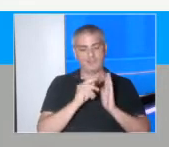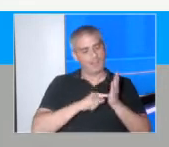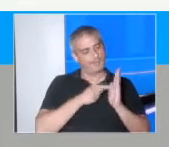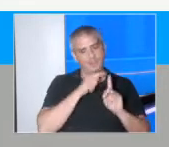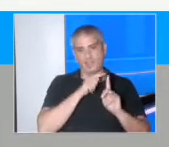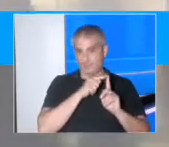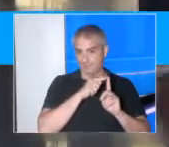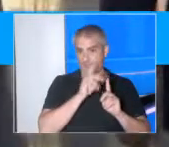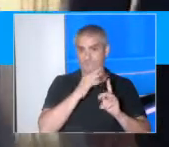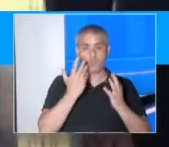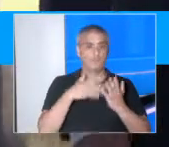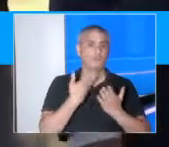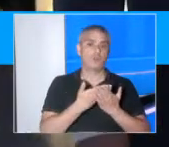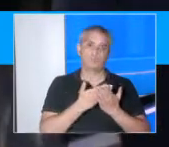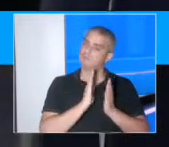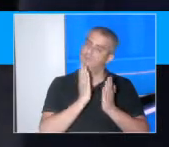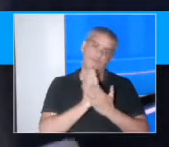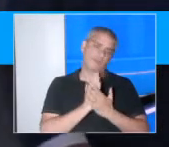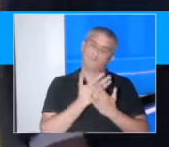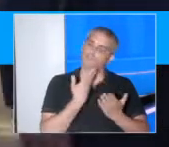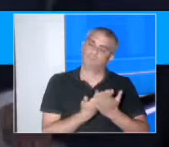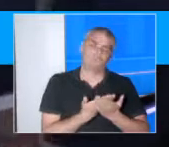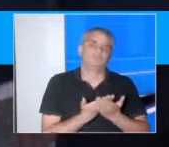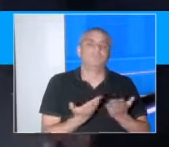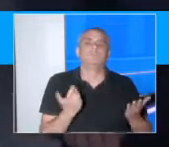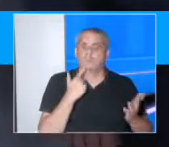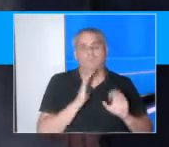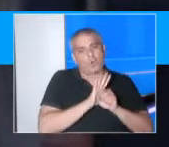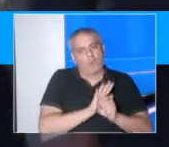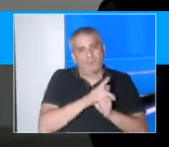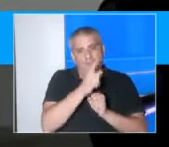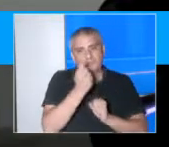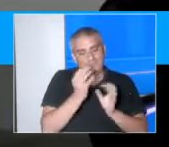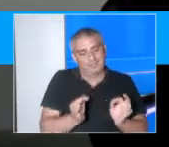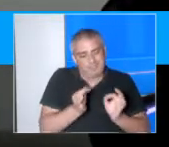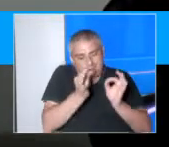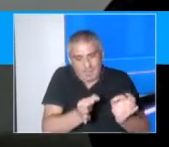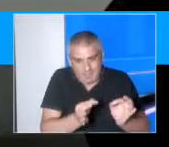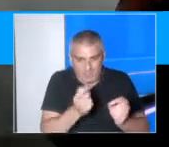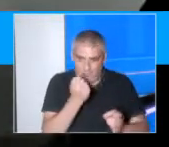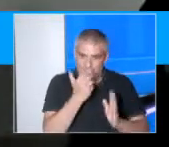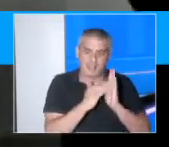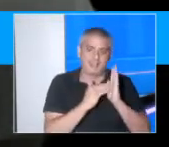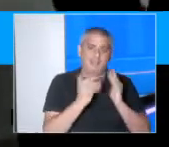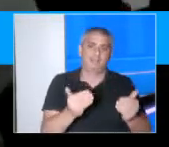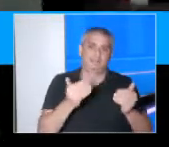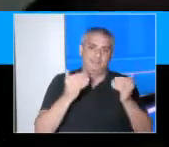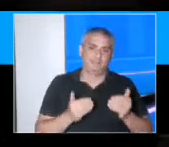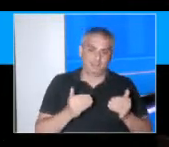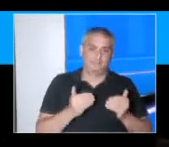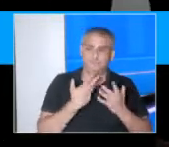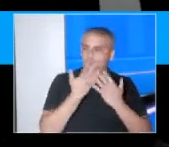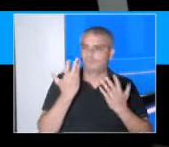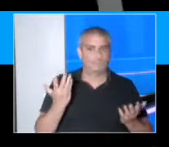היעד הזה, למרות שכמה מהיועצים שלו כבר מציעים לו ומאיצים בו קצת לדחות את תאריך הנסיגה,